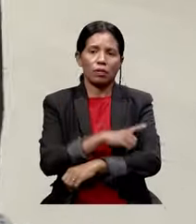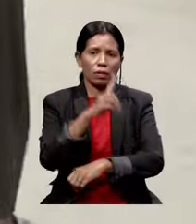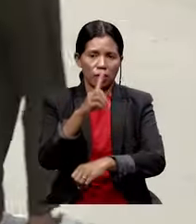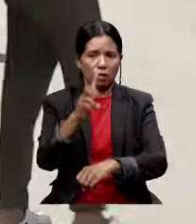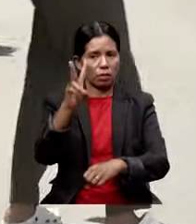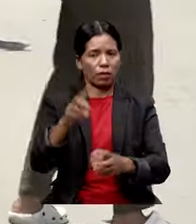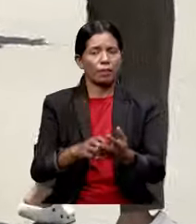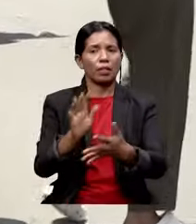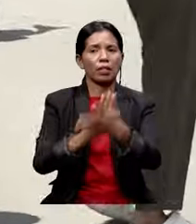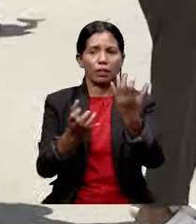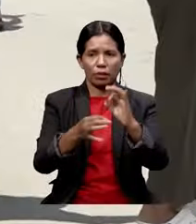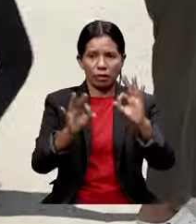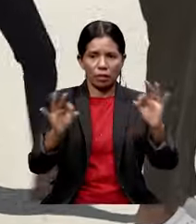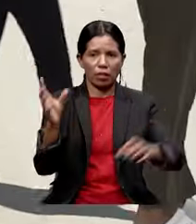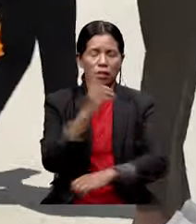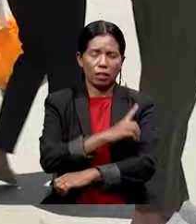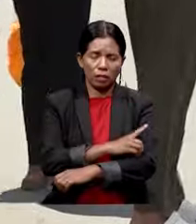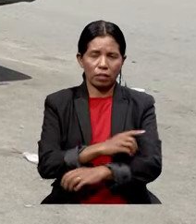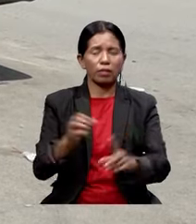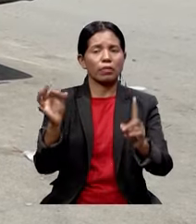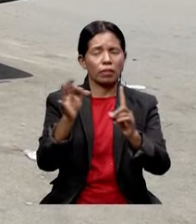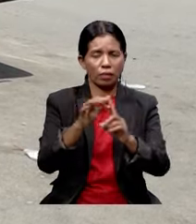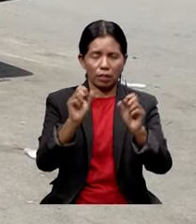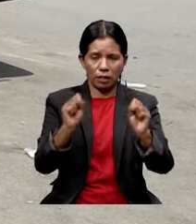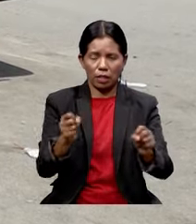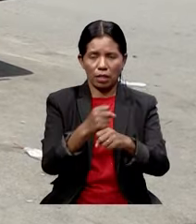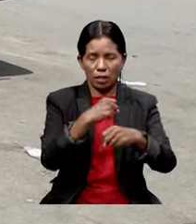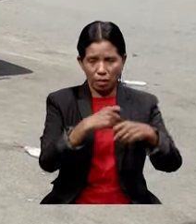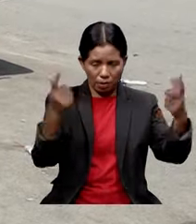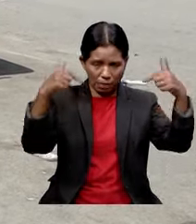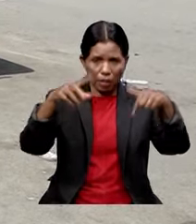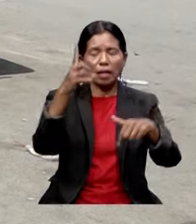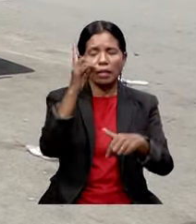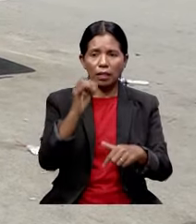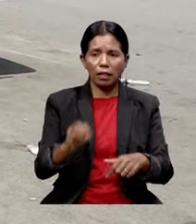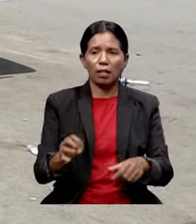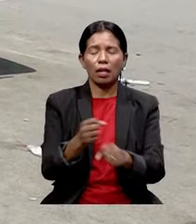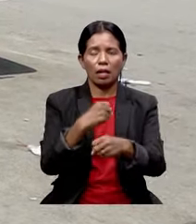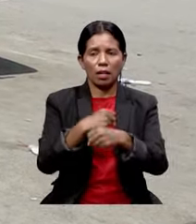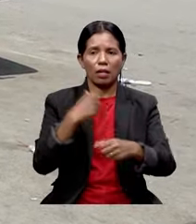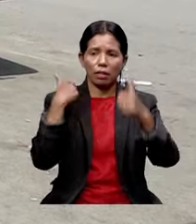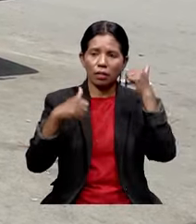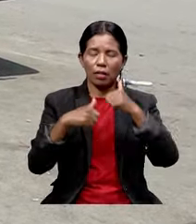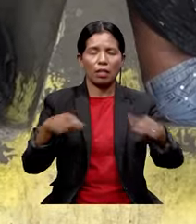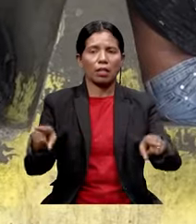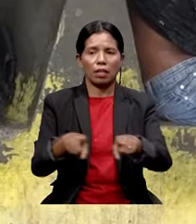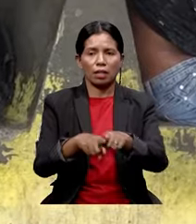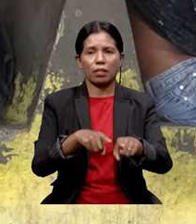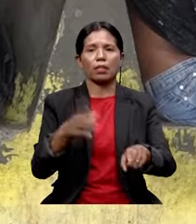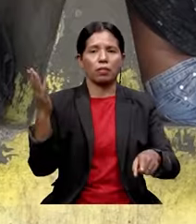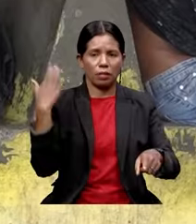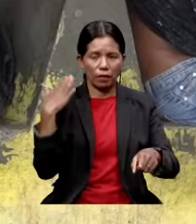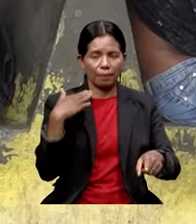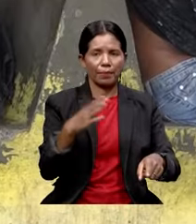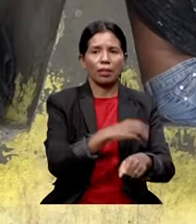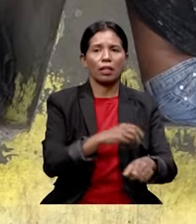Ba ing hira celebra ho tu lorong finalu ne tenki halo fali viajen mai kapital lili ho di halau atividade hanesan baibain. Abitante David